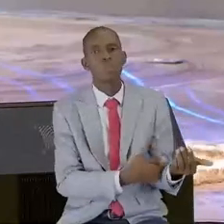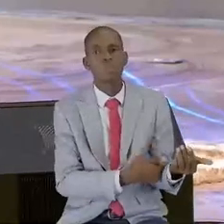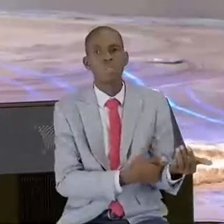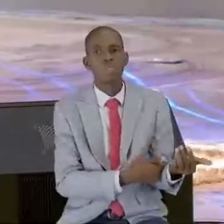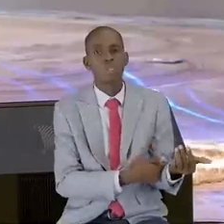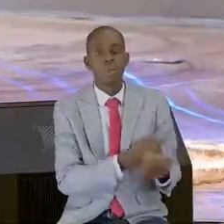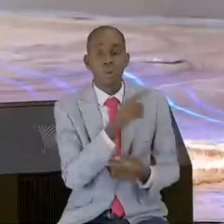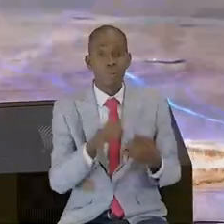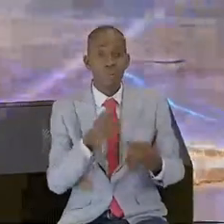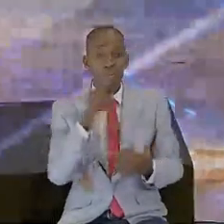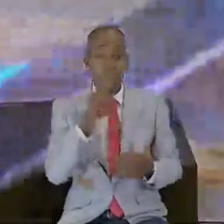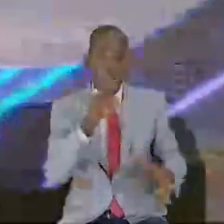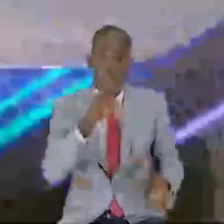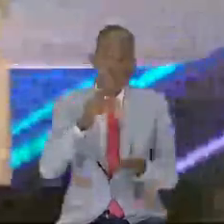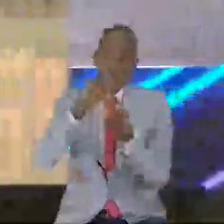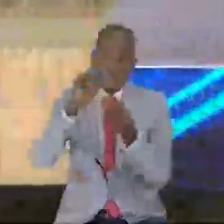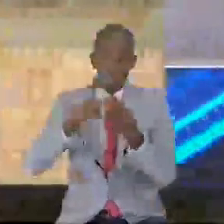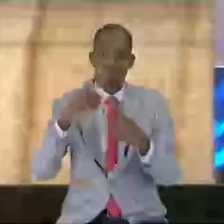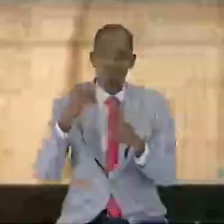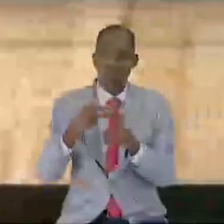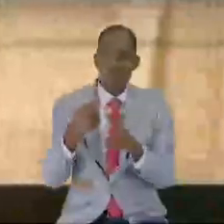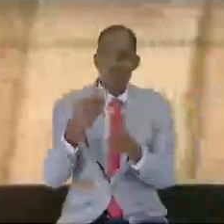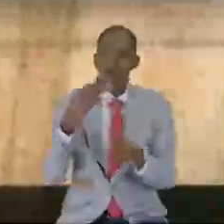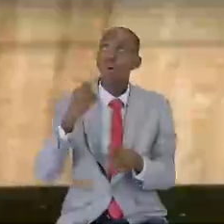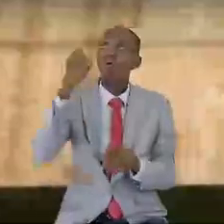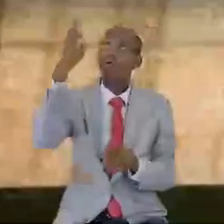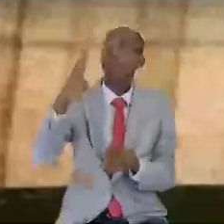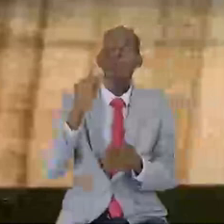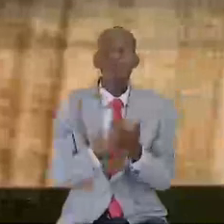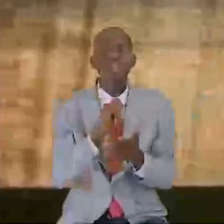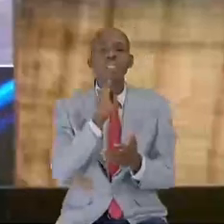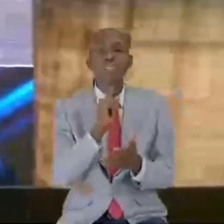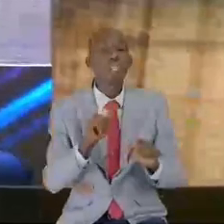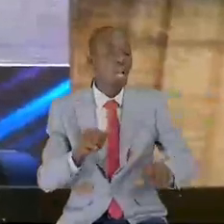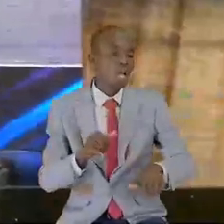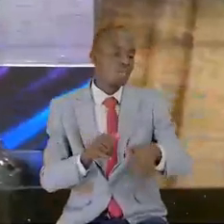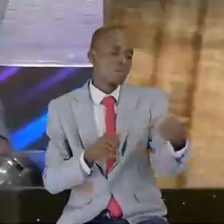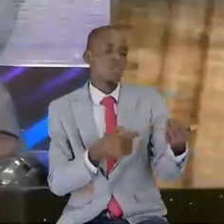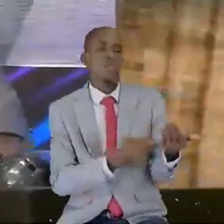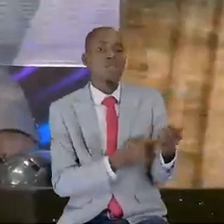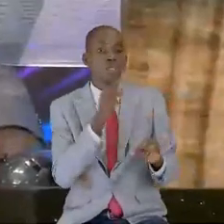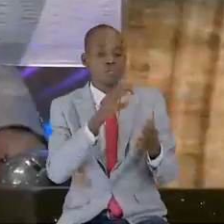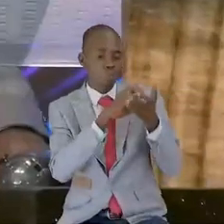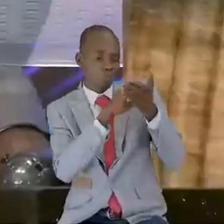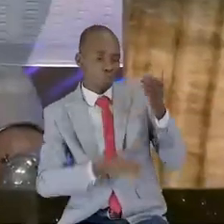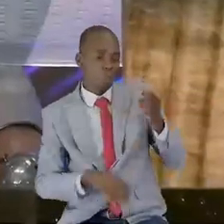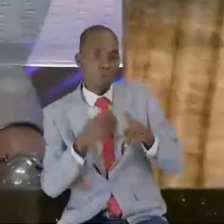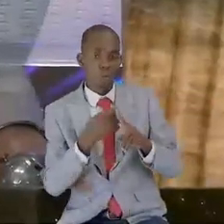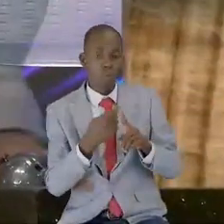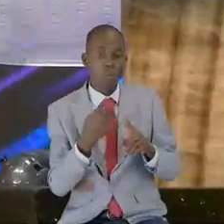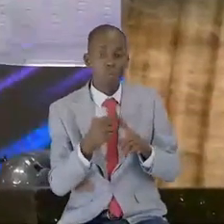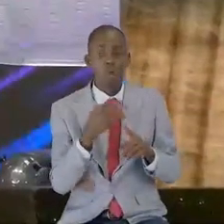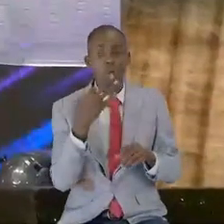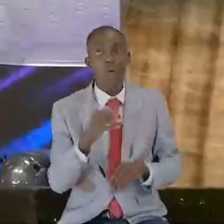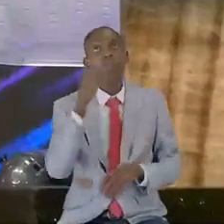Quand vous ajoutez à la parole de Dieu, ça c'est un autre évangile. Quand vous retranchez de la parole de Dieu, c'est un